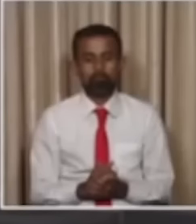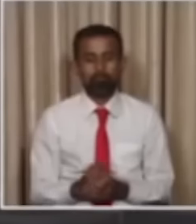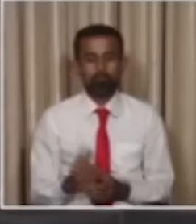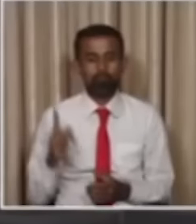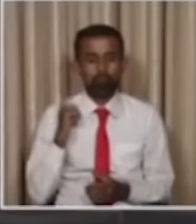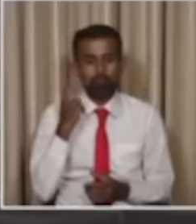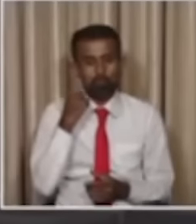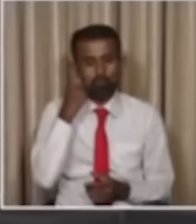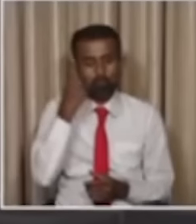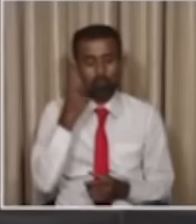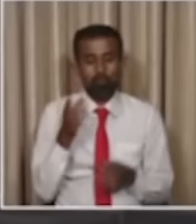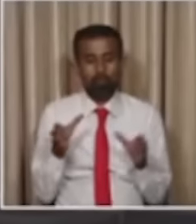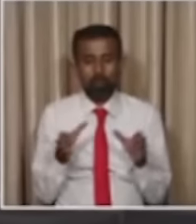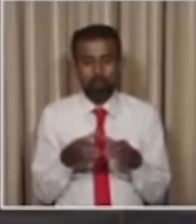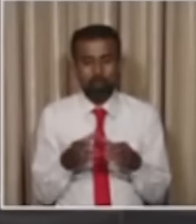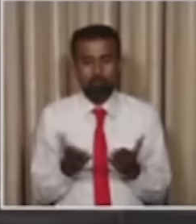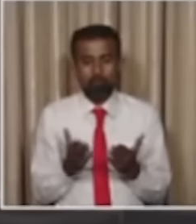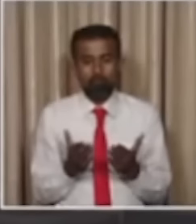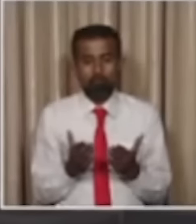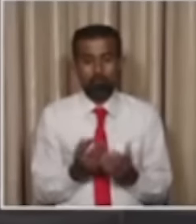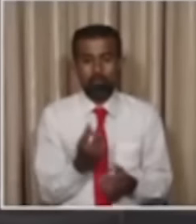යුද්ධහමුදා බුද්ධියංශය විසින්